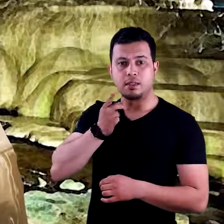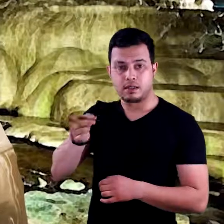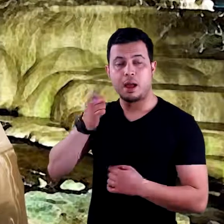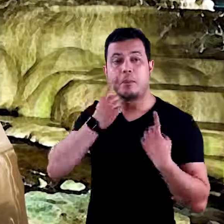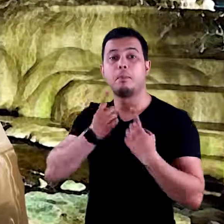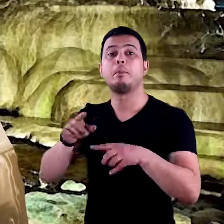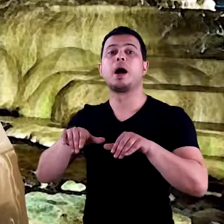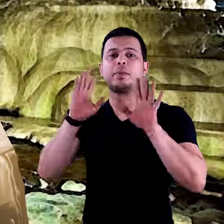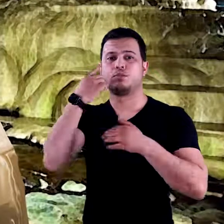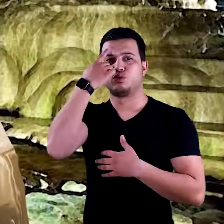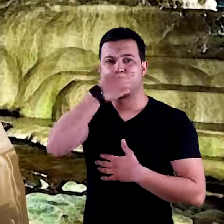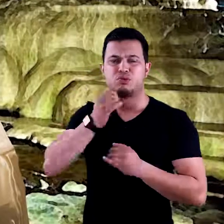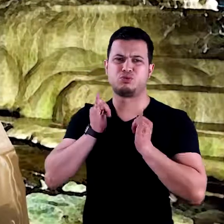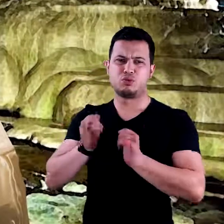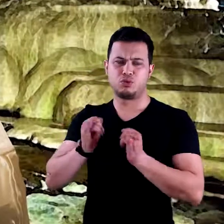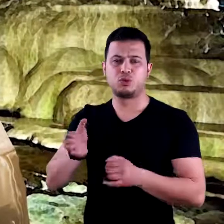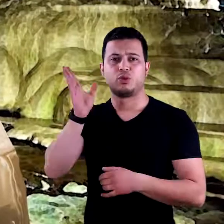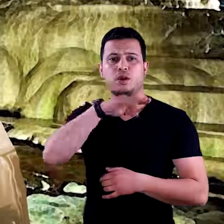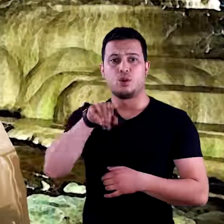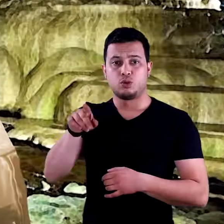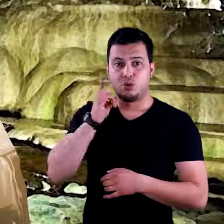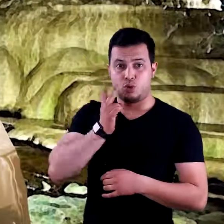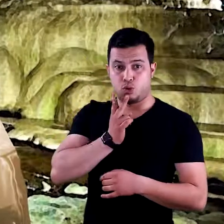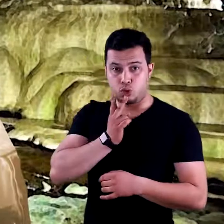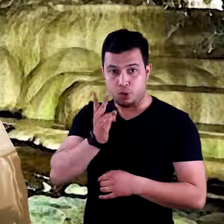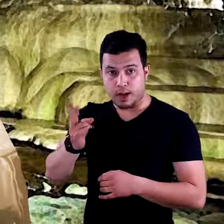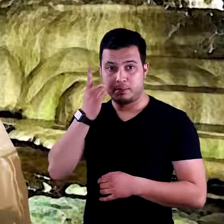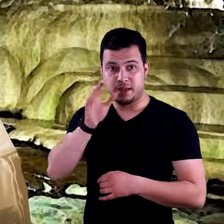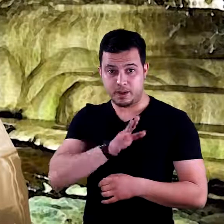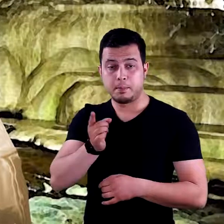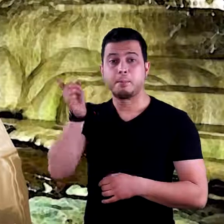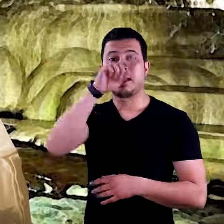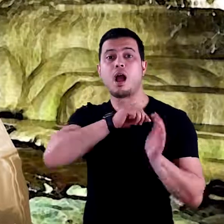bakmak şöyle dursun. Onu gören bir daha oralara uğramazmış.